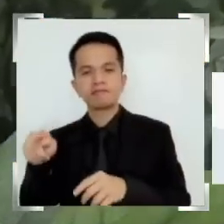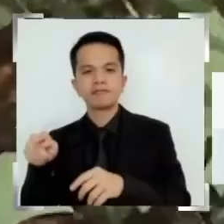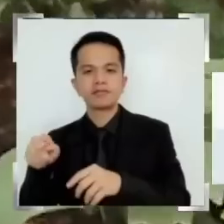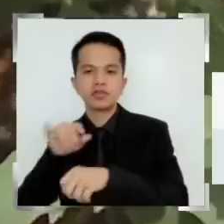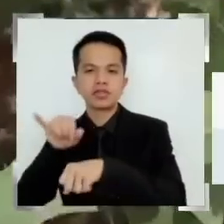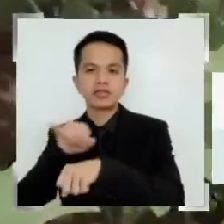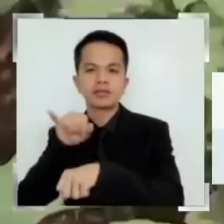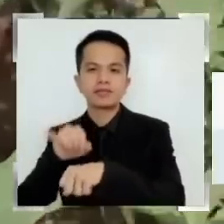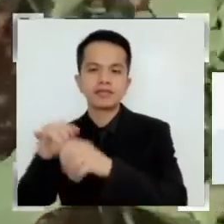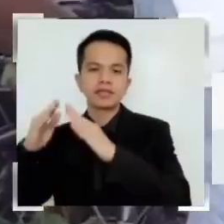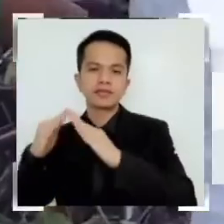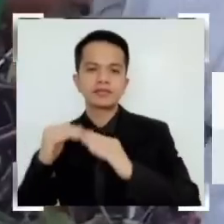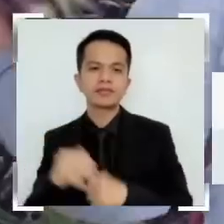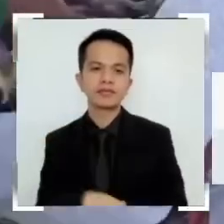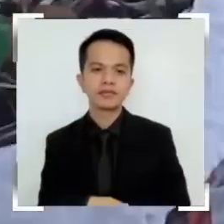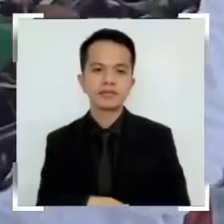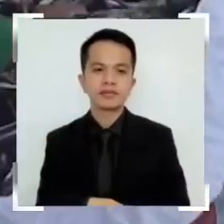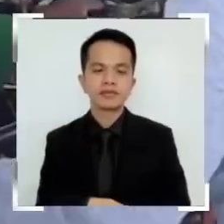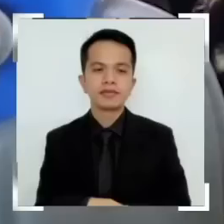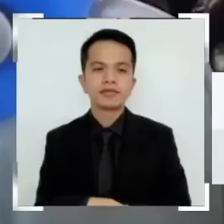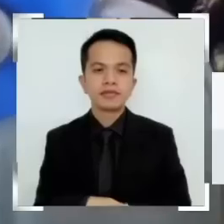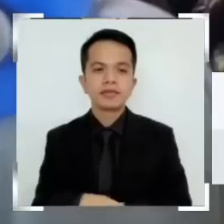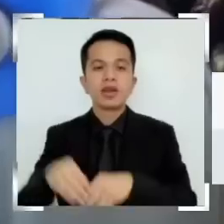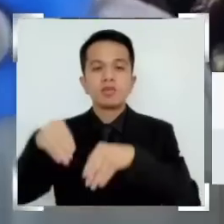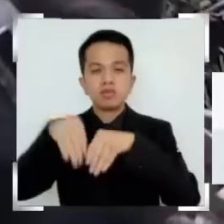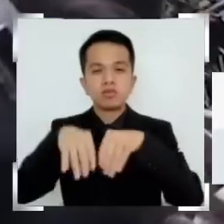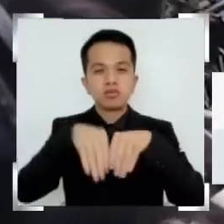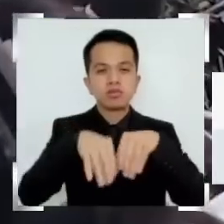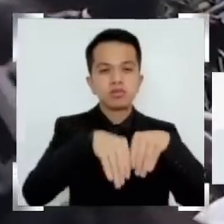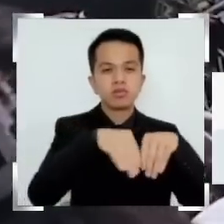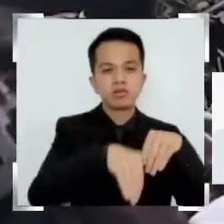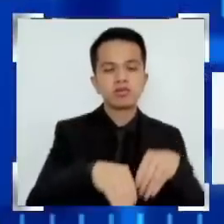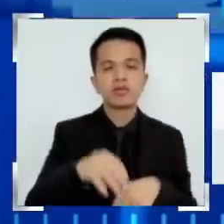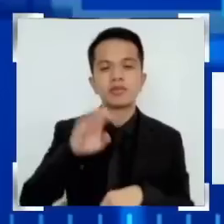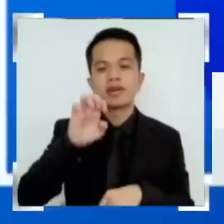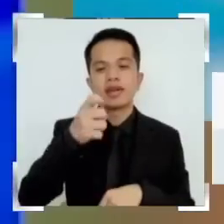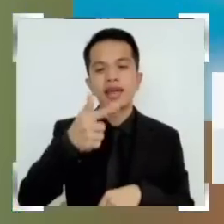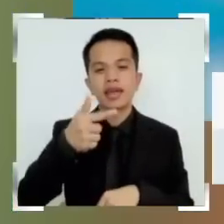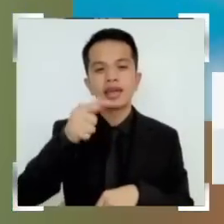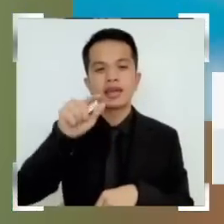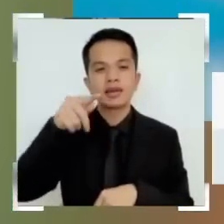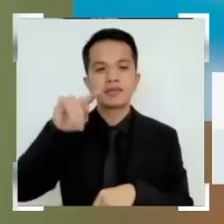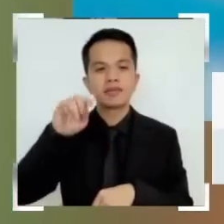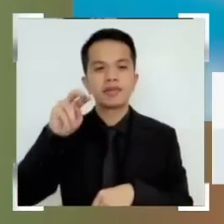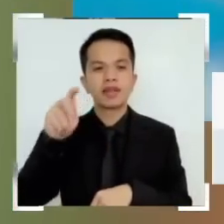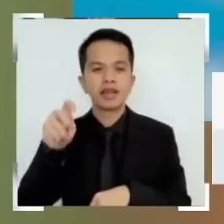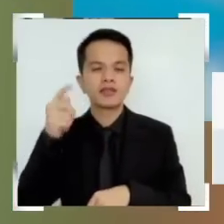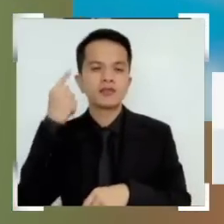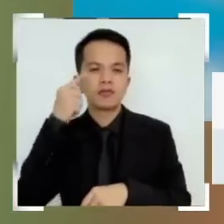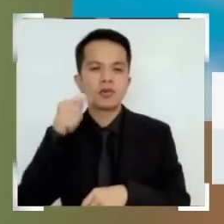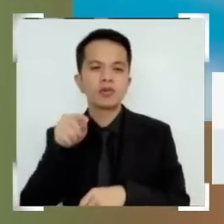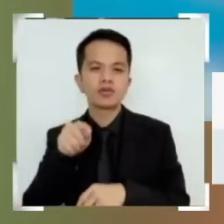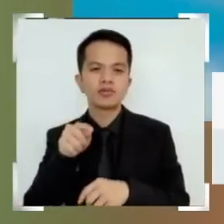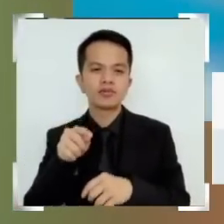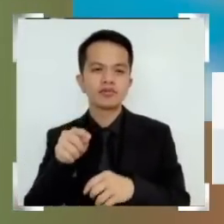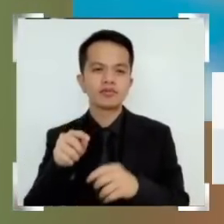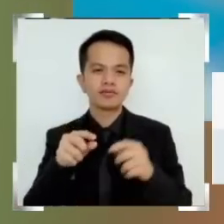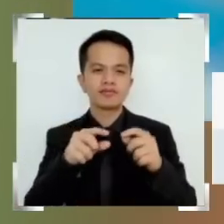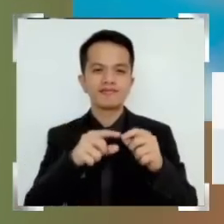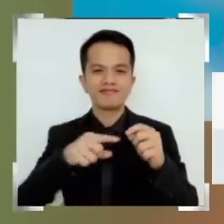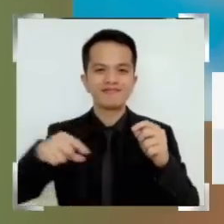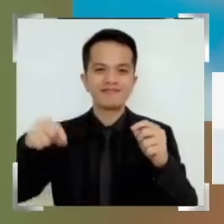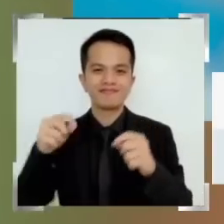Napaaga naman ang pag-aanin ng talong sa Ilagan Isabela para hindi masira ng pag-ulan. Sa Batanes, tiniyak ng